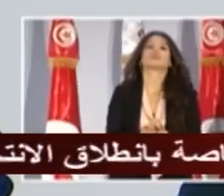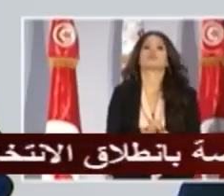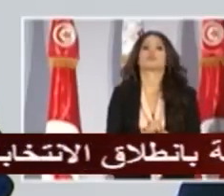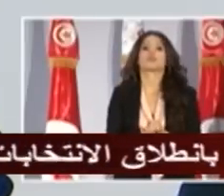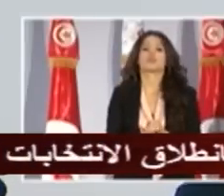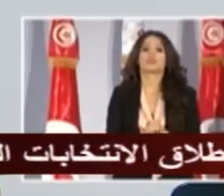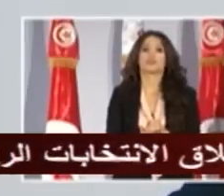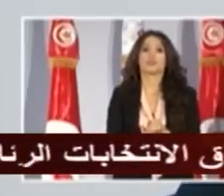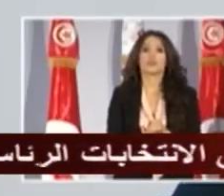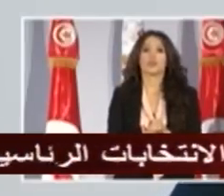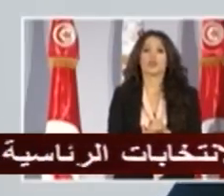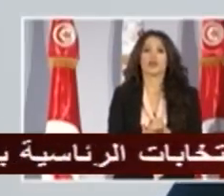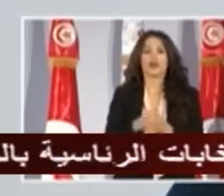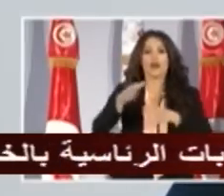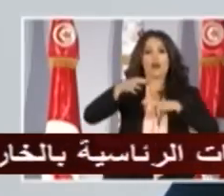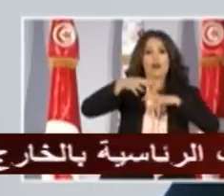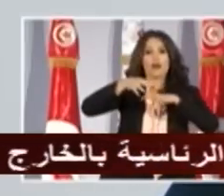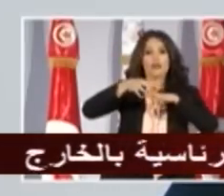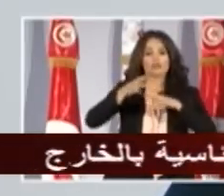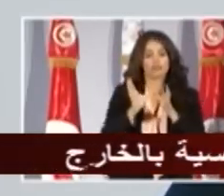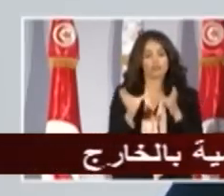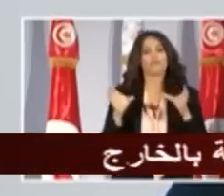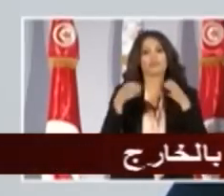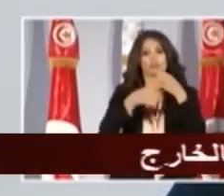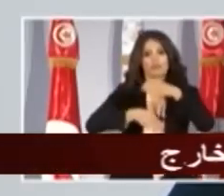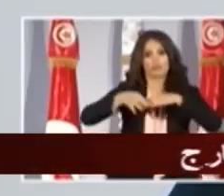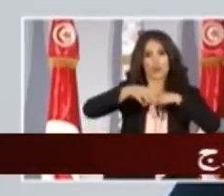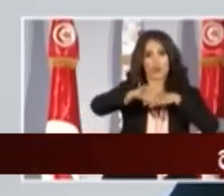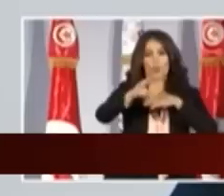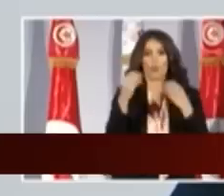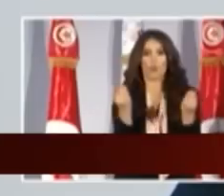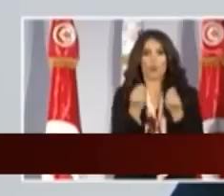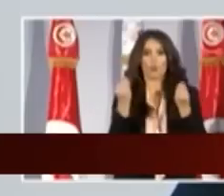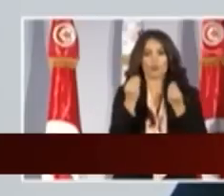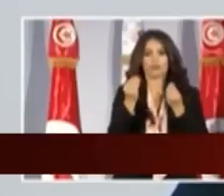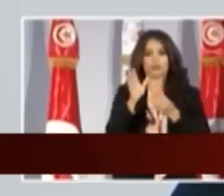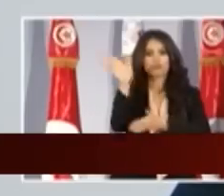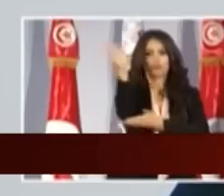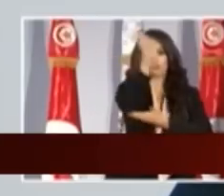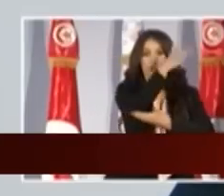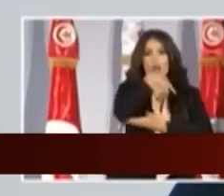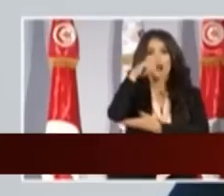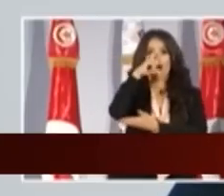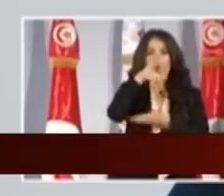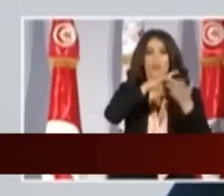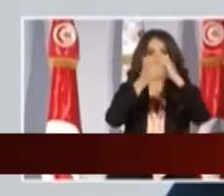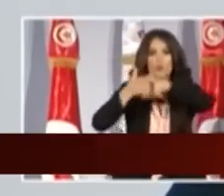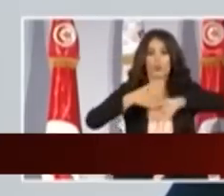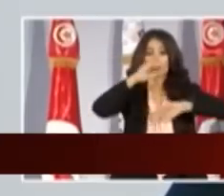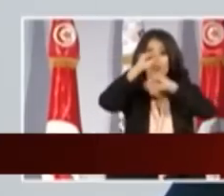الهيئه الفرعيه الدول العربيه ودول العالم